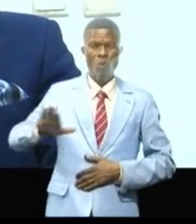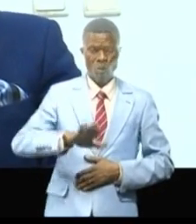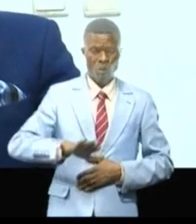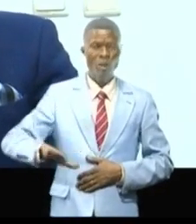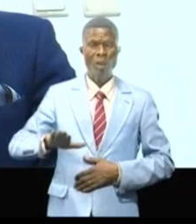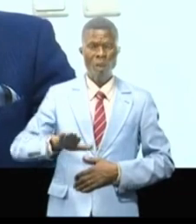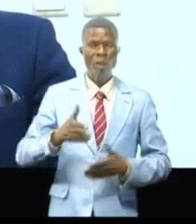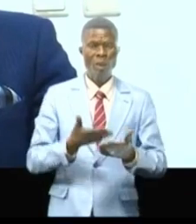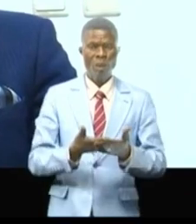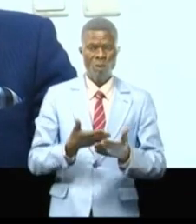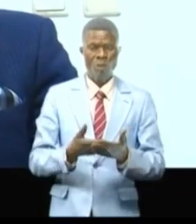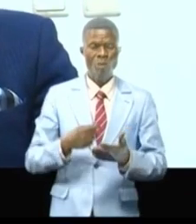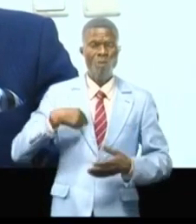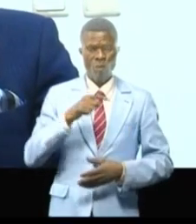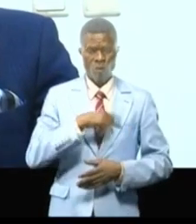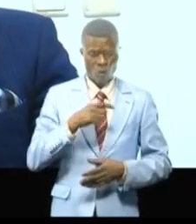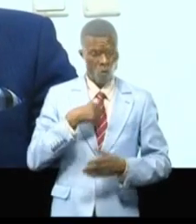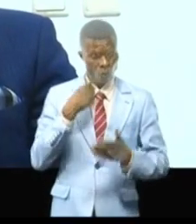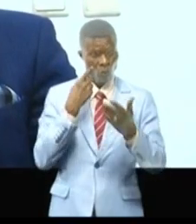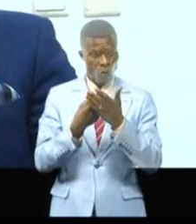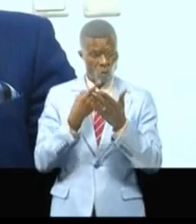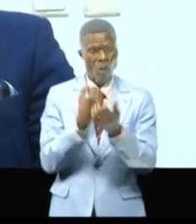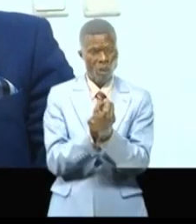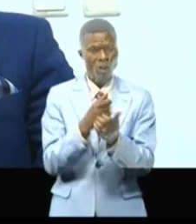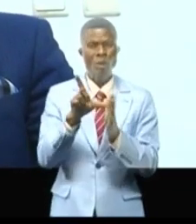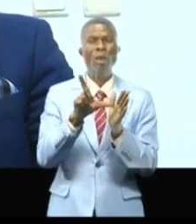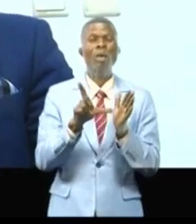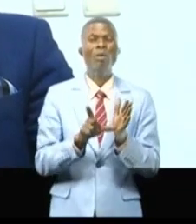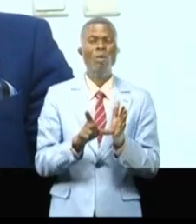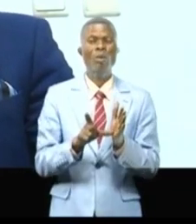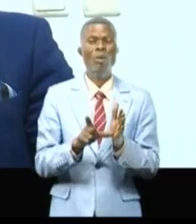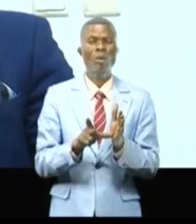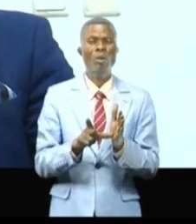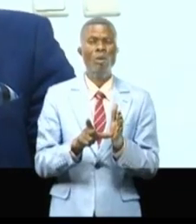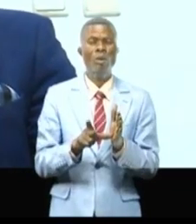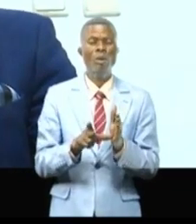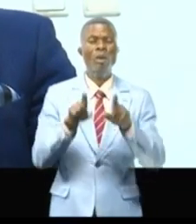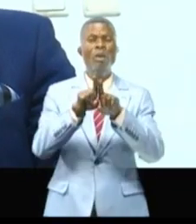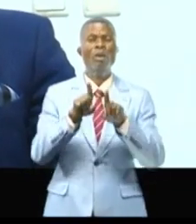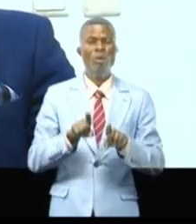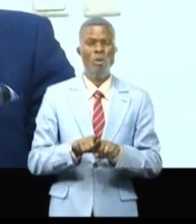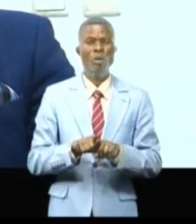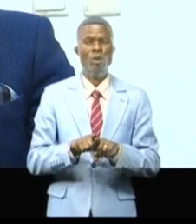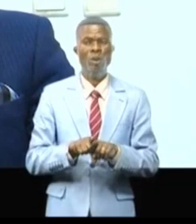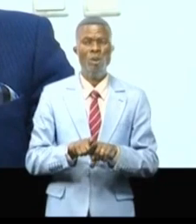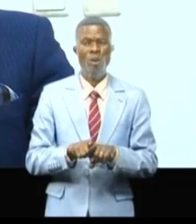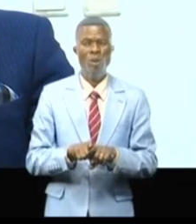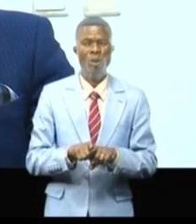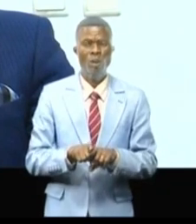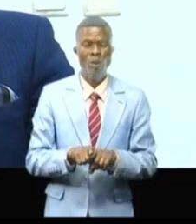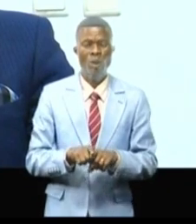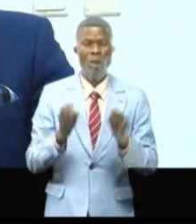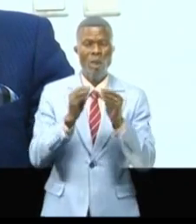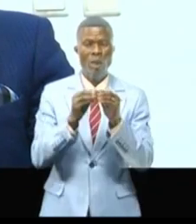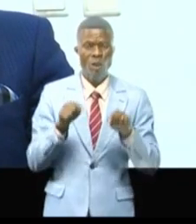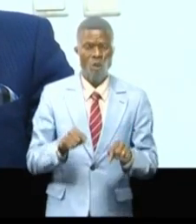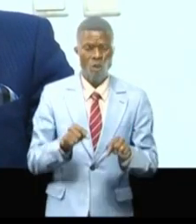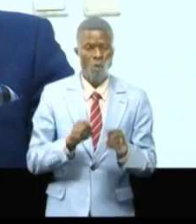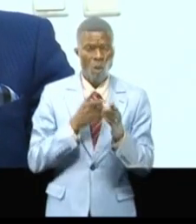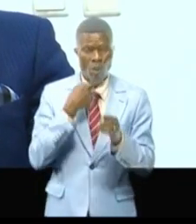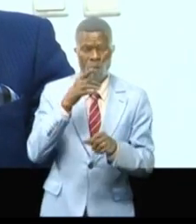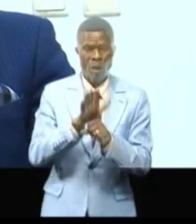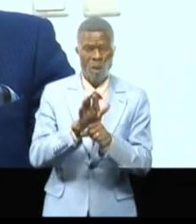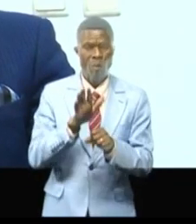où nous devons observer la loi. Et la science d'aujourd'hui a consisté